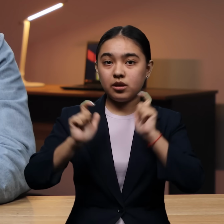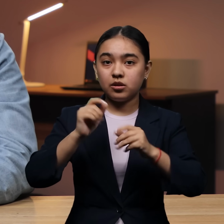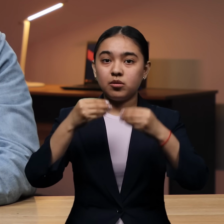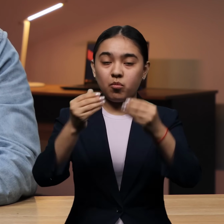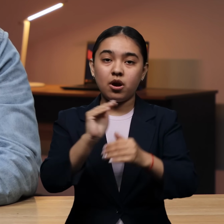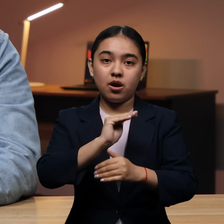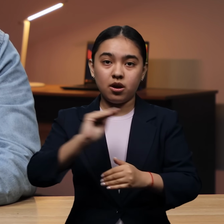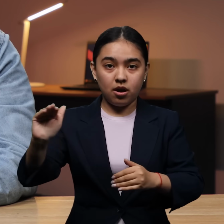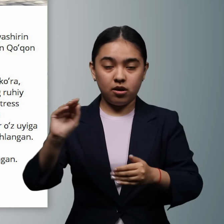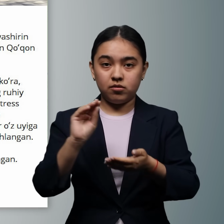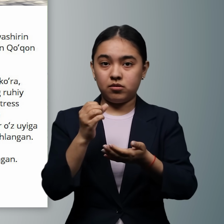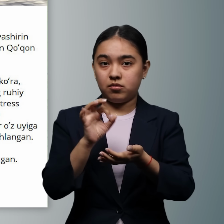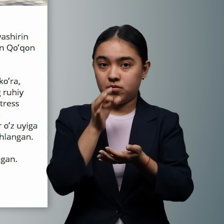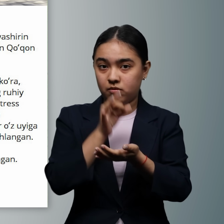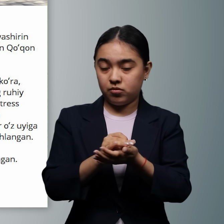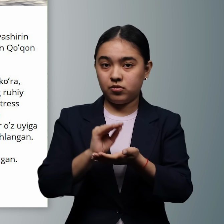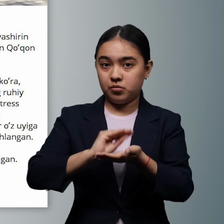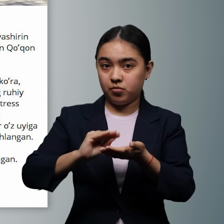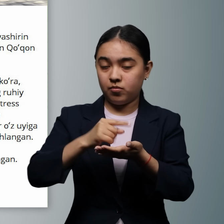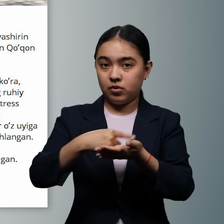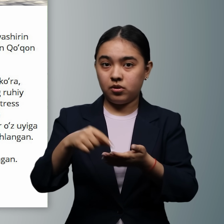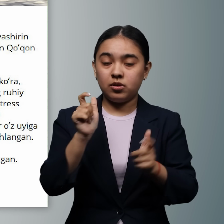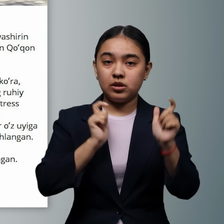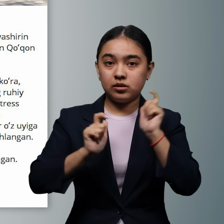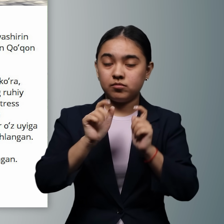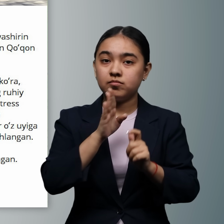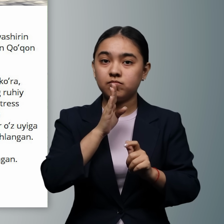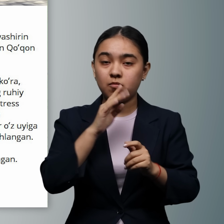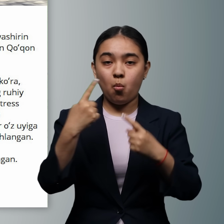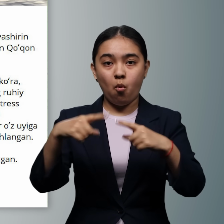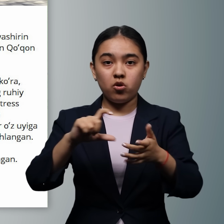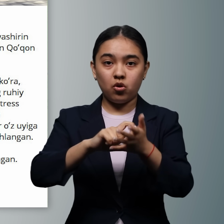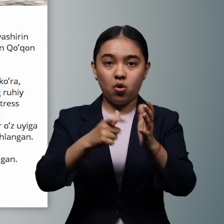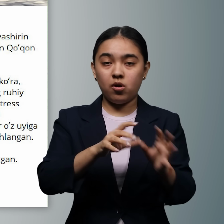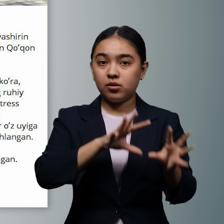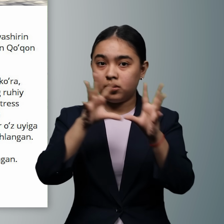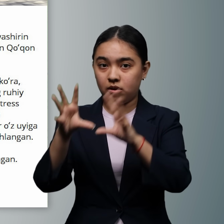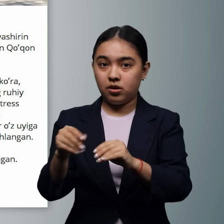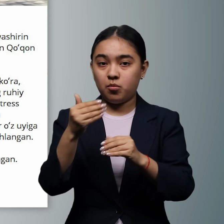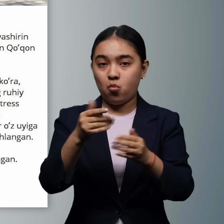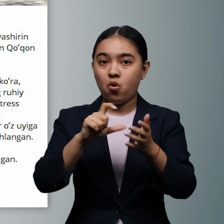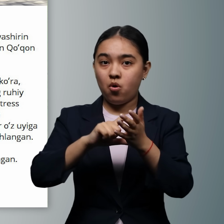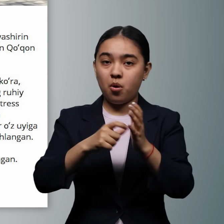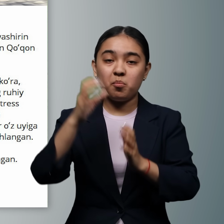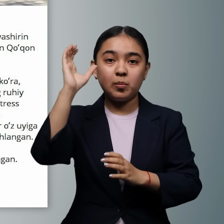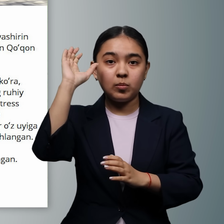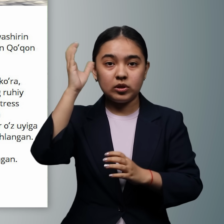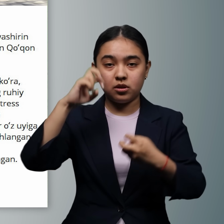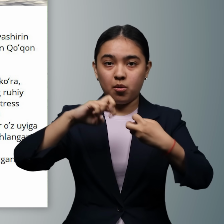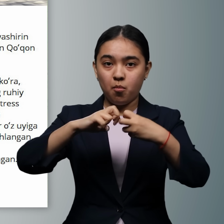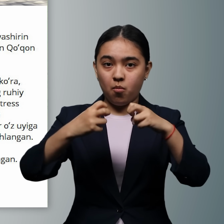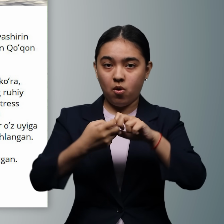İnstitut bergan rasmiy bayonotda izohlanishicha rejaga ko'ra talaba qizlar boshqa xonaga ko'chirilishi va bu xona talabalarning